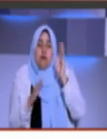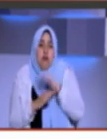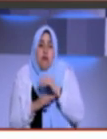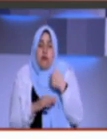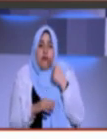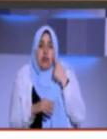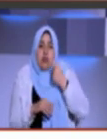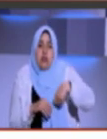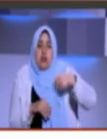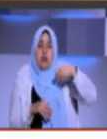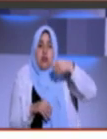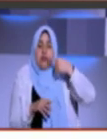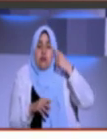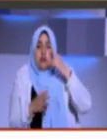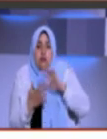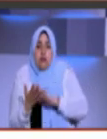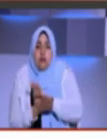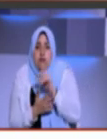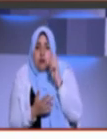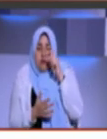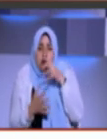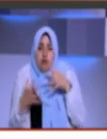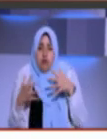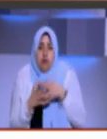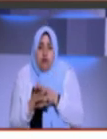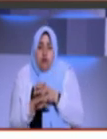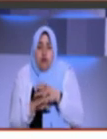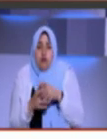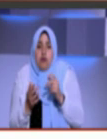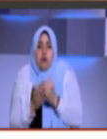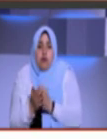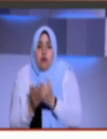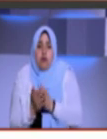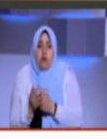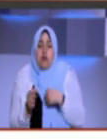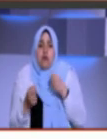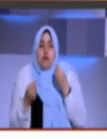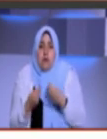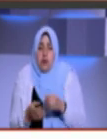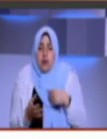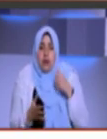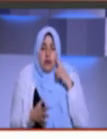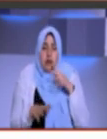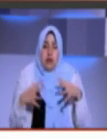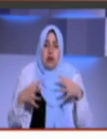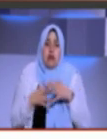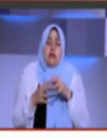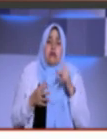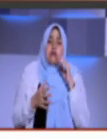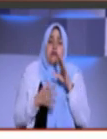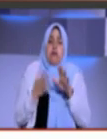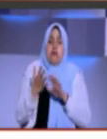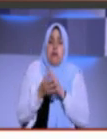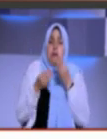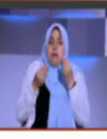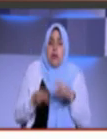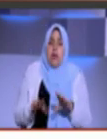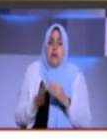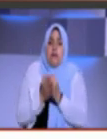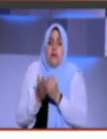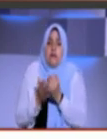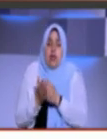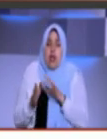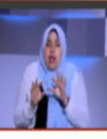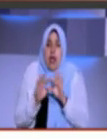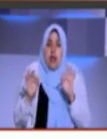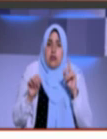طبعا التصحيح الاقتصادي يعني مش هيبقى في يوم وليله كما يقال. في الكساد الاقتصادي اللي حصل سابقا